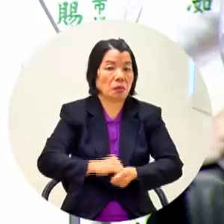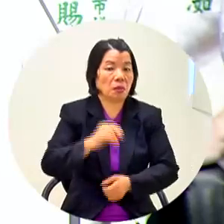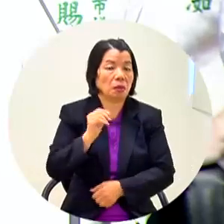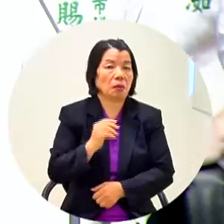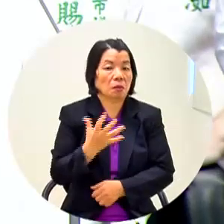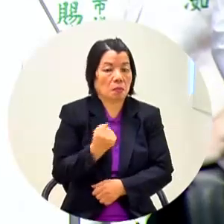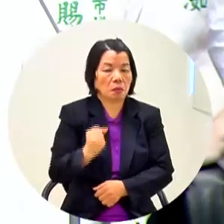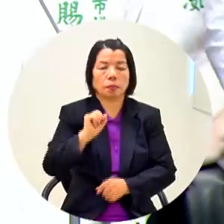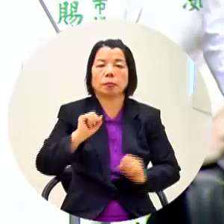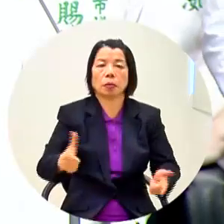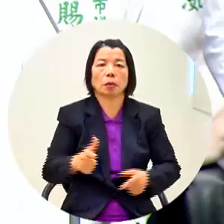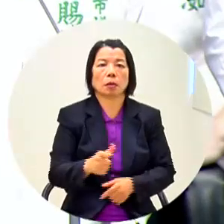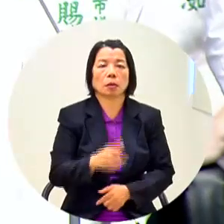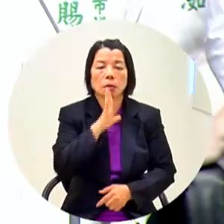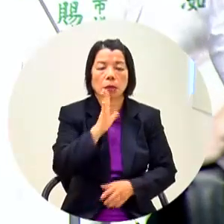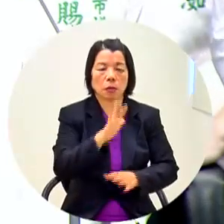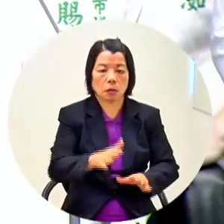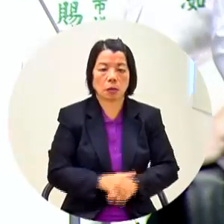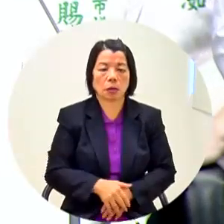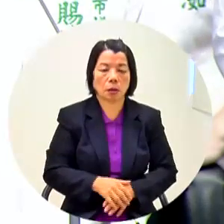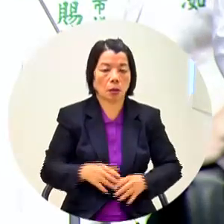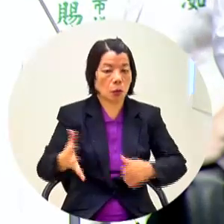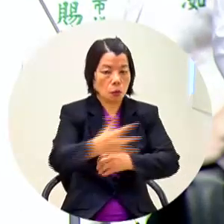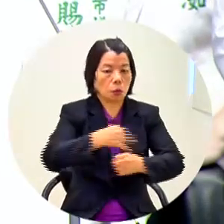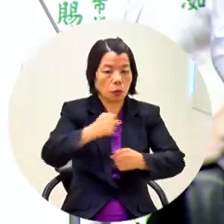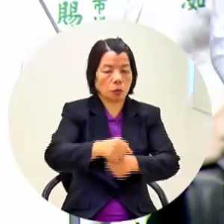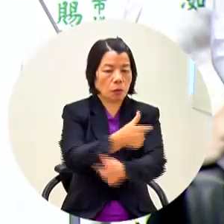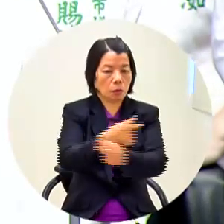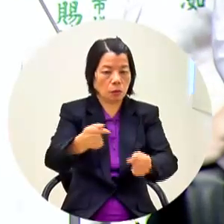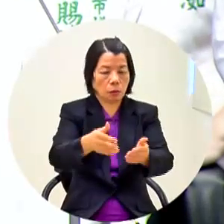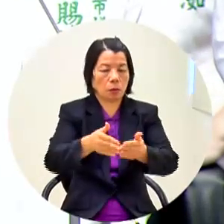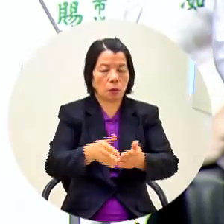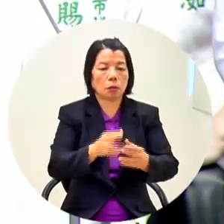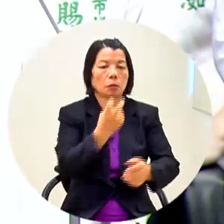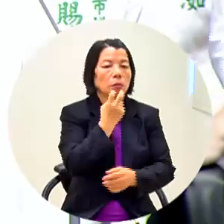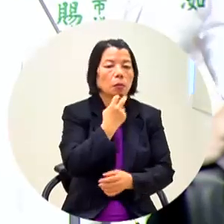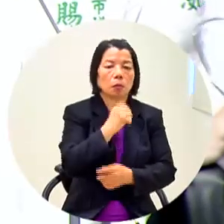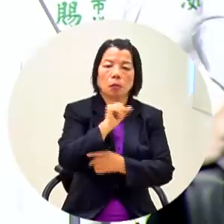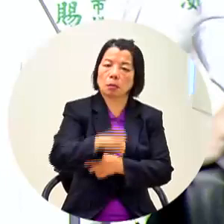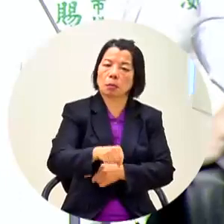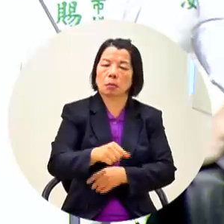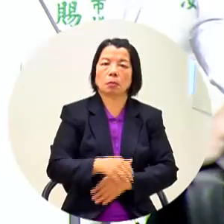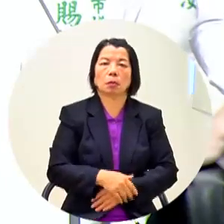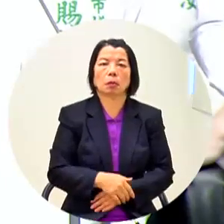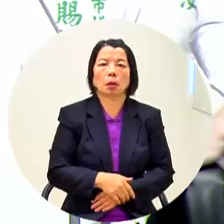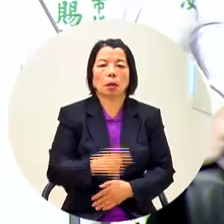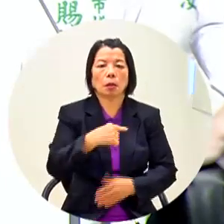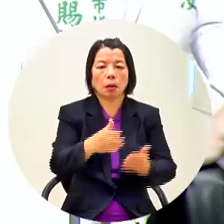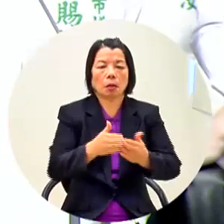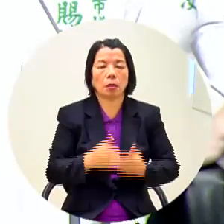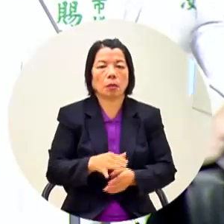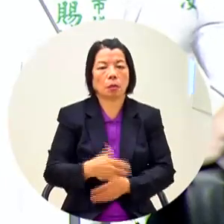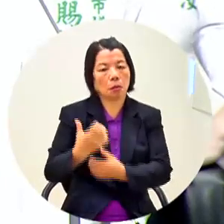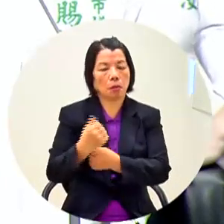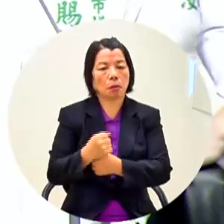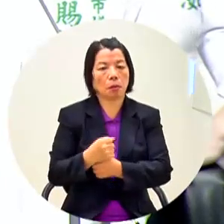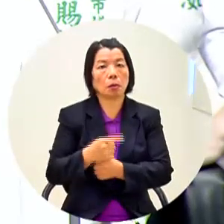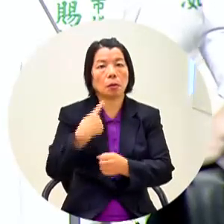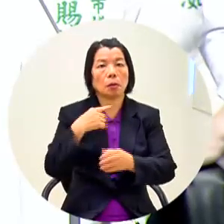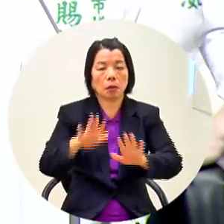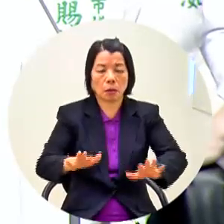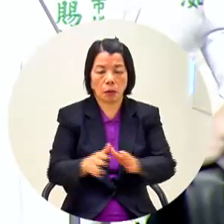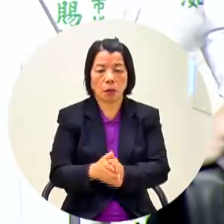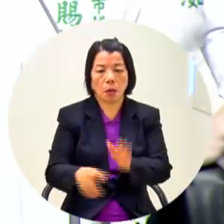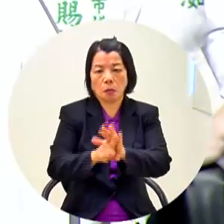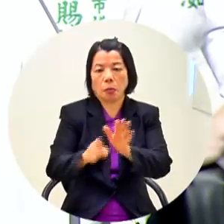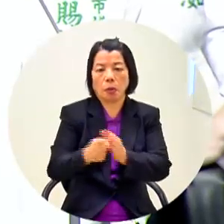是全国一致性的标准啊，是中央来认定啊。所以我也不知道你办兵推是什么意思呢？啊，你好得很